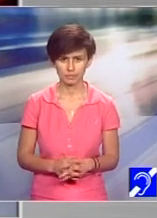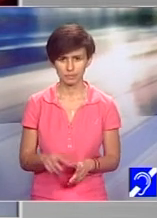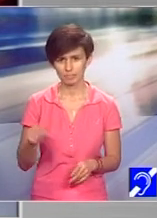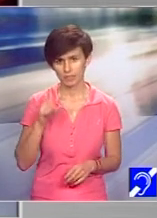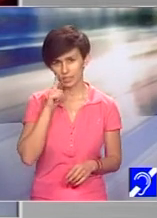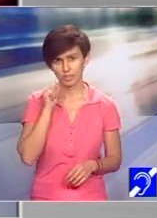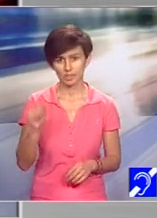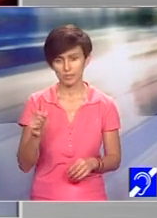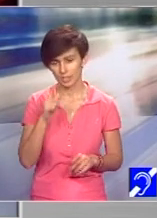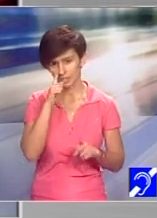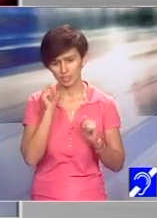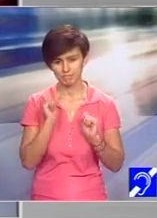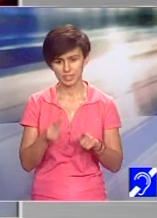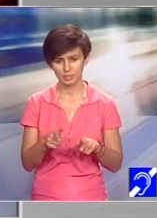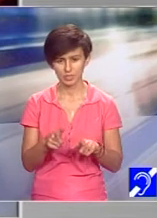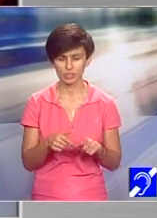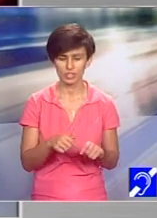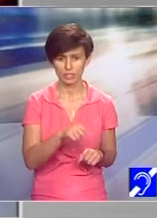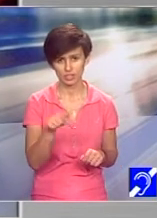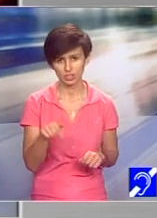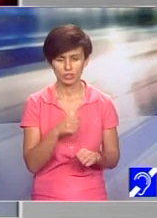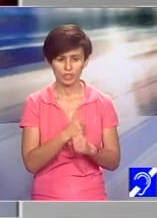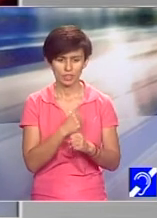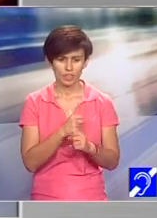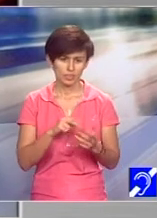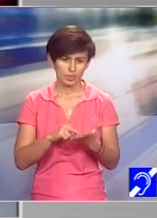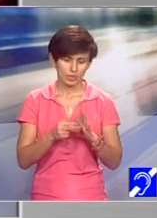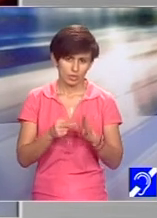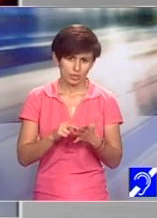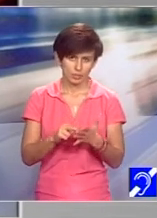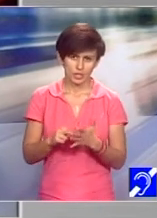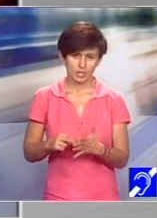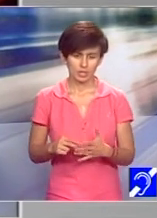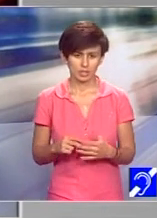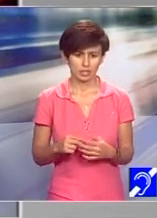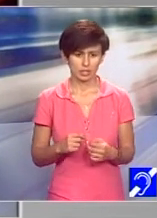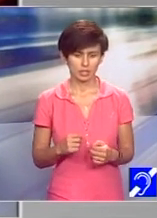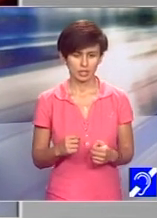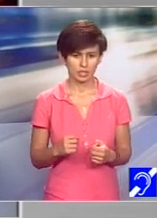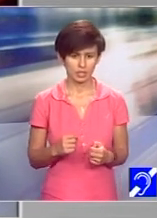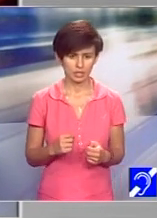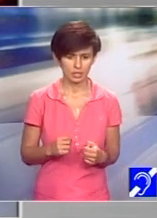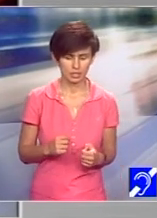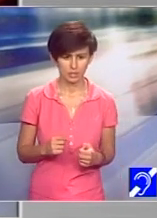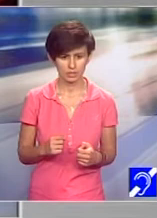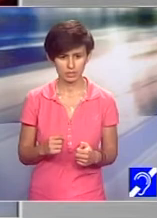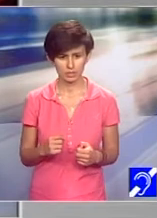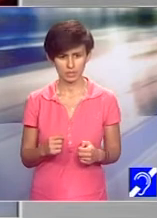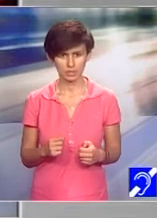A zis că nu mai e. Și noi atunci facem o pregătire cu ei, înainte trebuie să